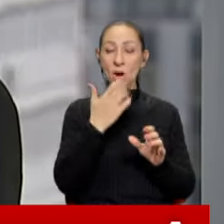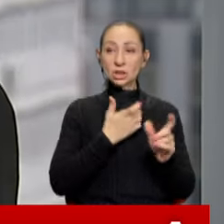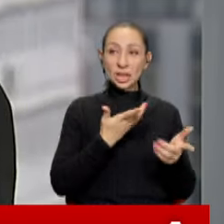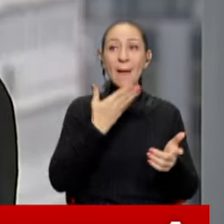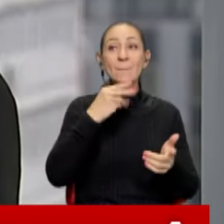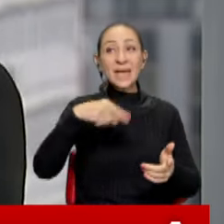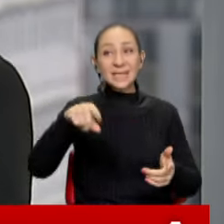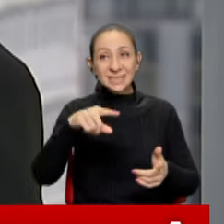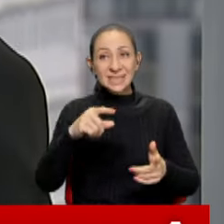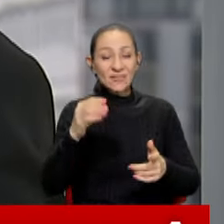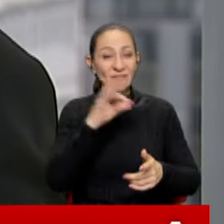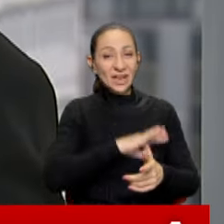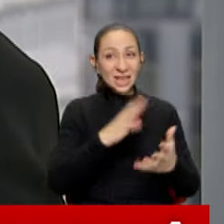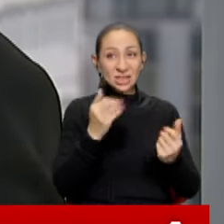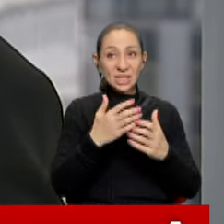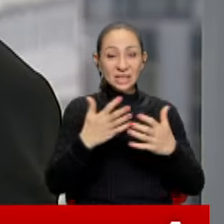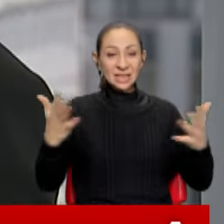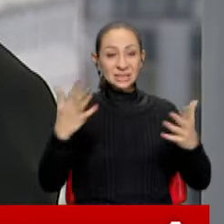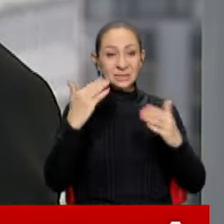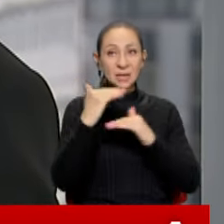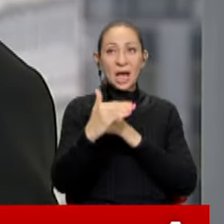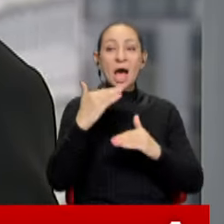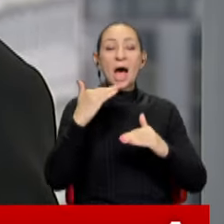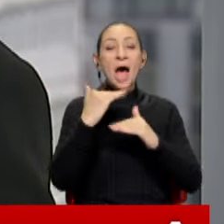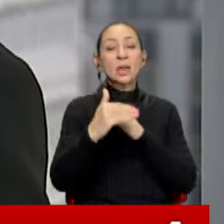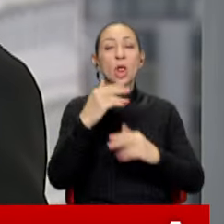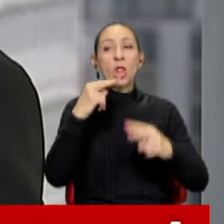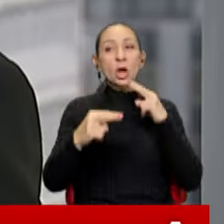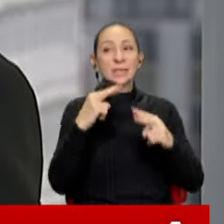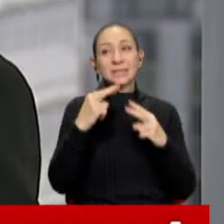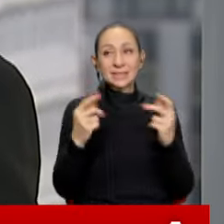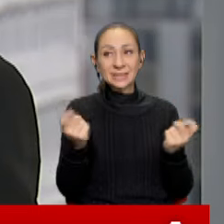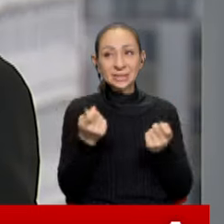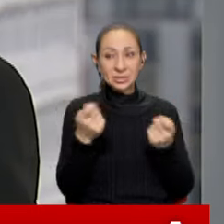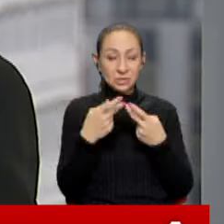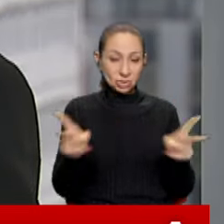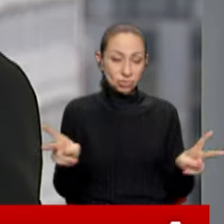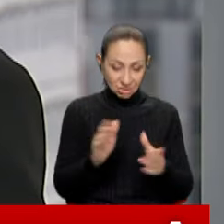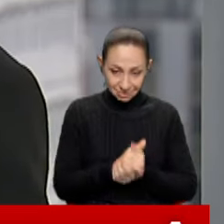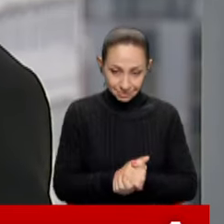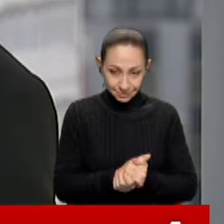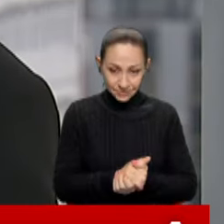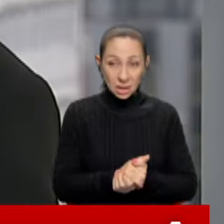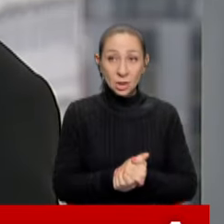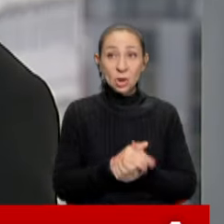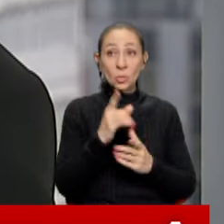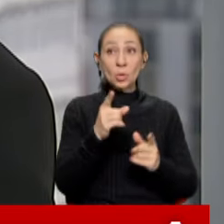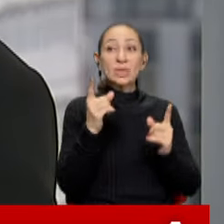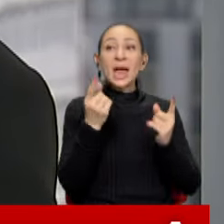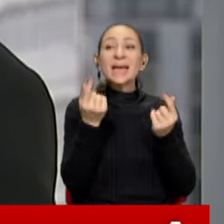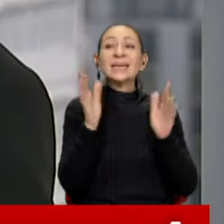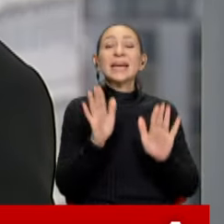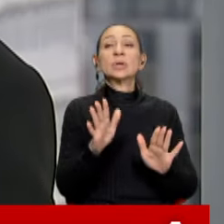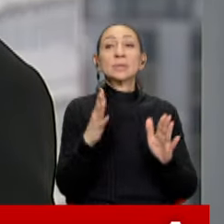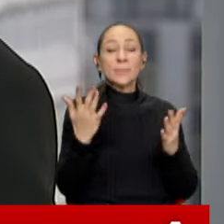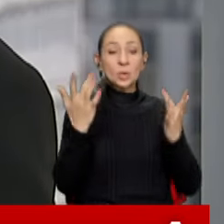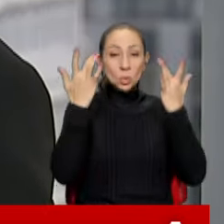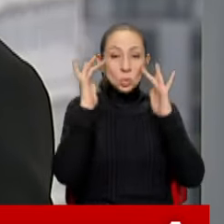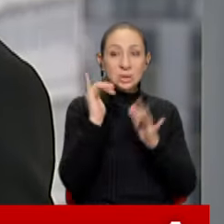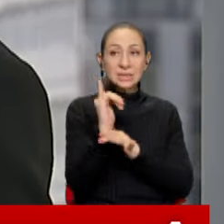hem emeklilerimizin faydalanabileceği geniş kesimlere hitap eden halk lokantası uygulamamız olacak. Bununla da sınırlı kalmayacağız. Tabii